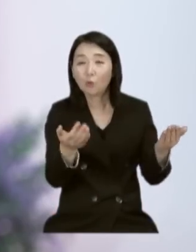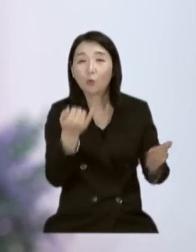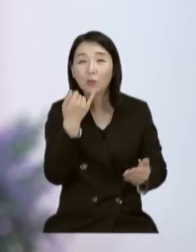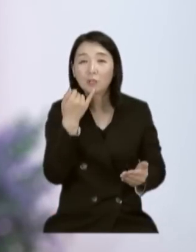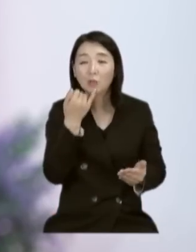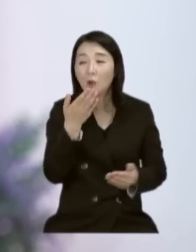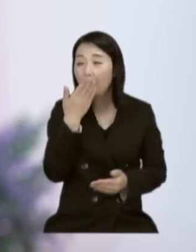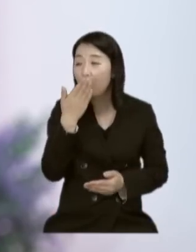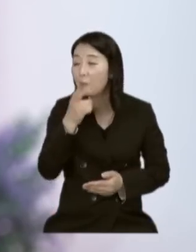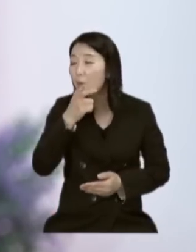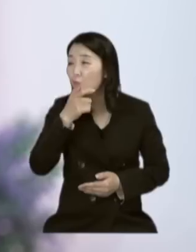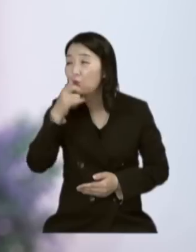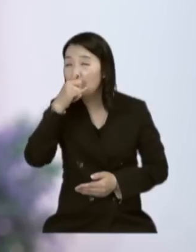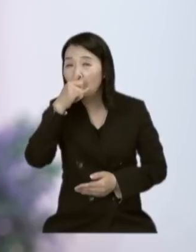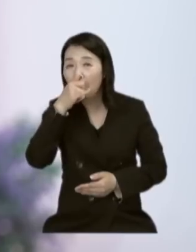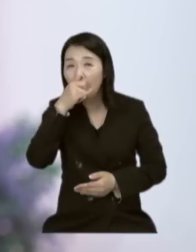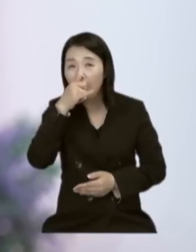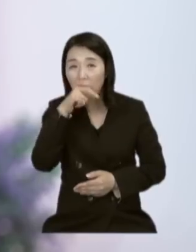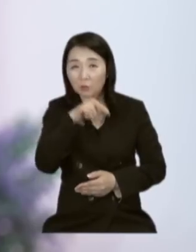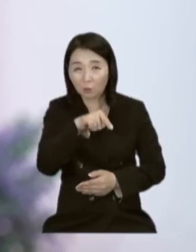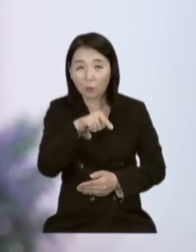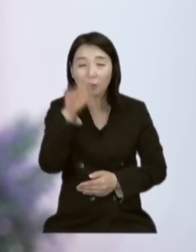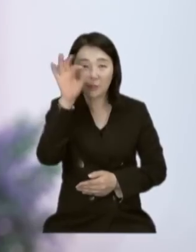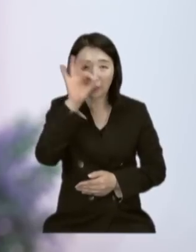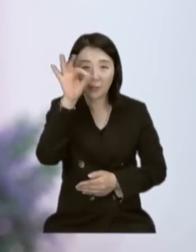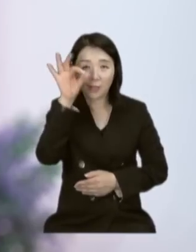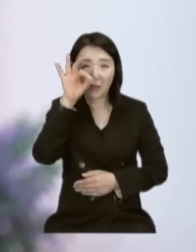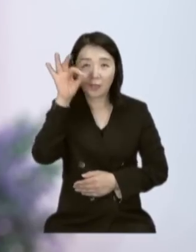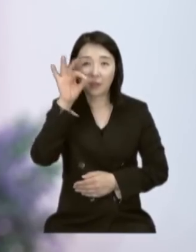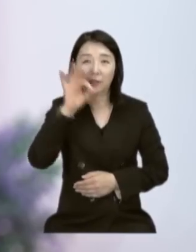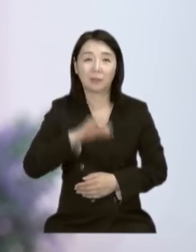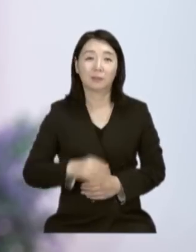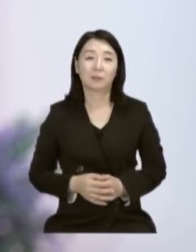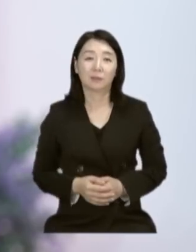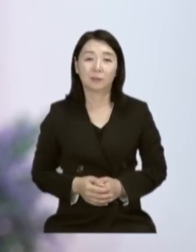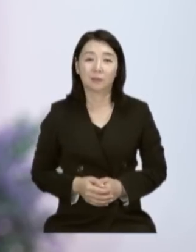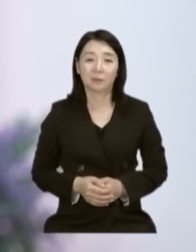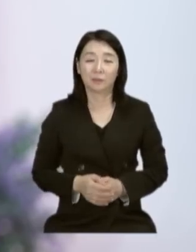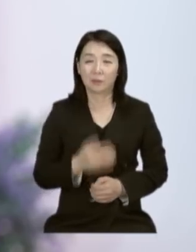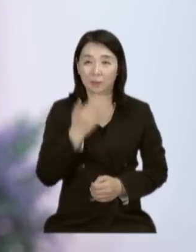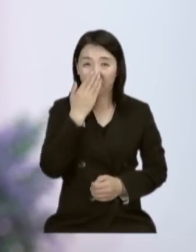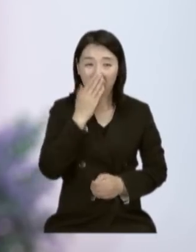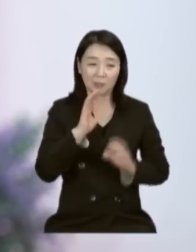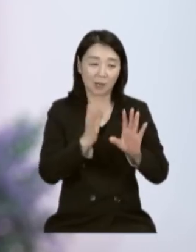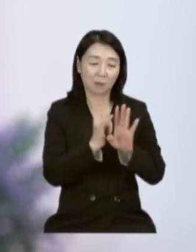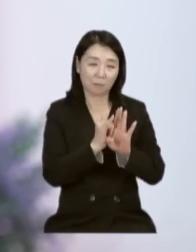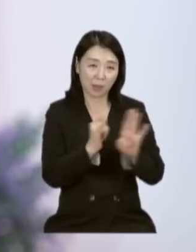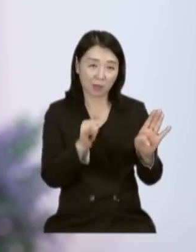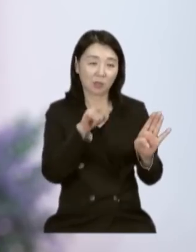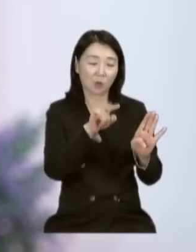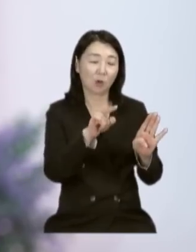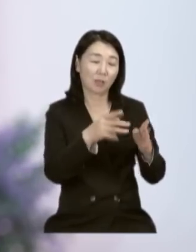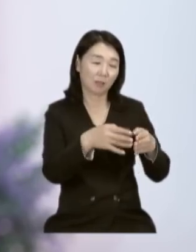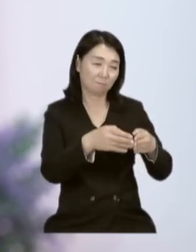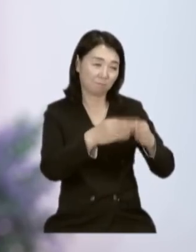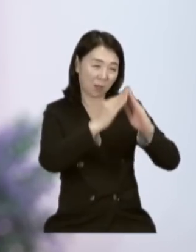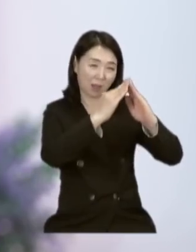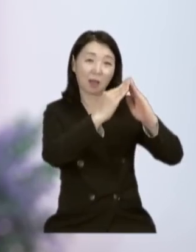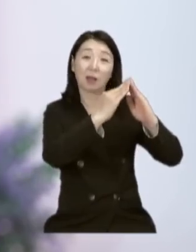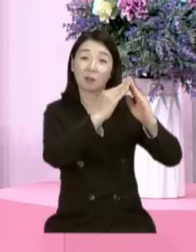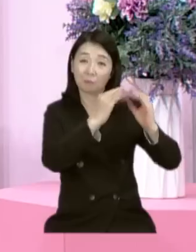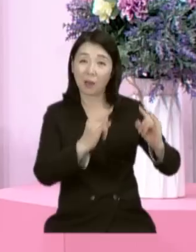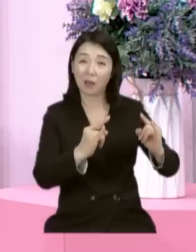또 먹을 만한 물이 있고 이제 이런 곳을 찾아서 그 우리 이스라엘 백성들이 이제 거기에 진을 치고